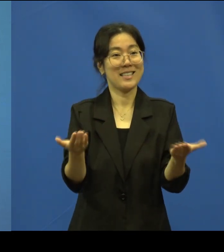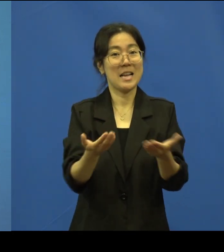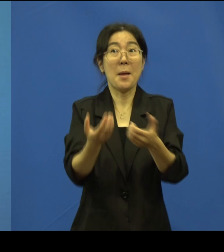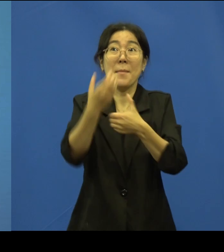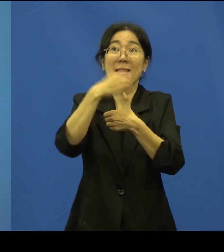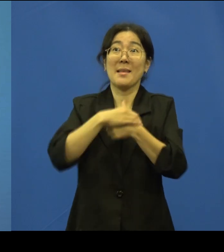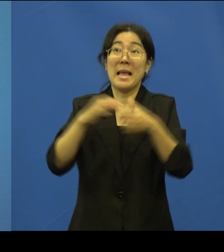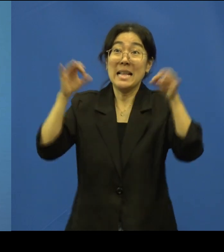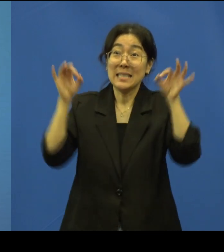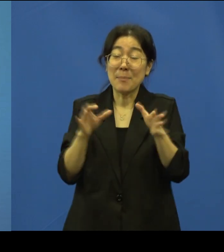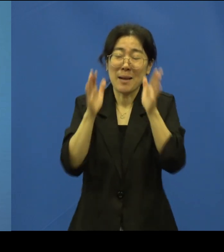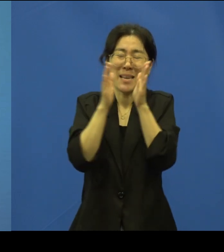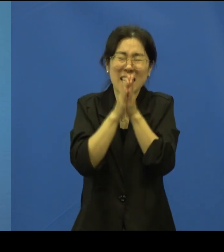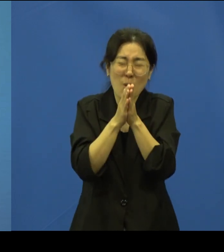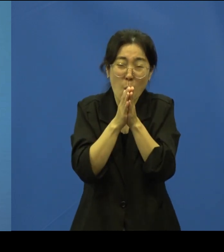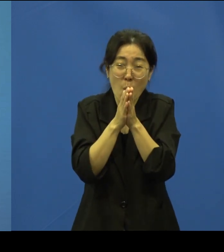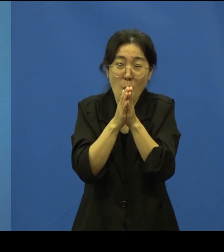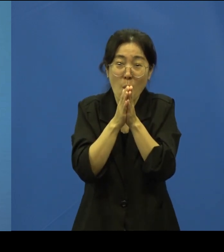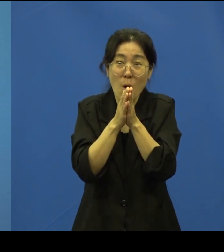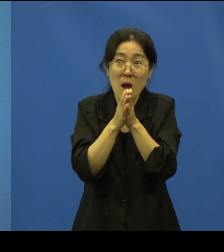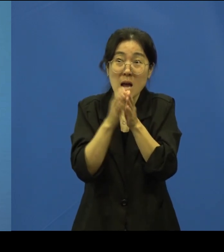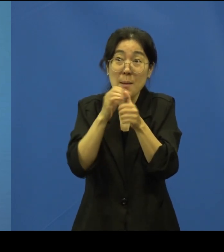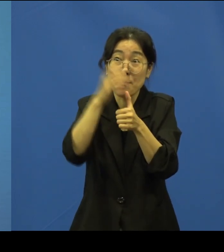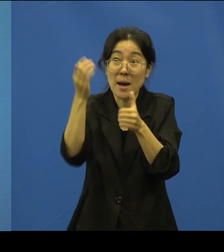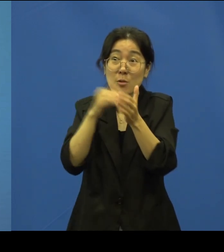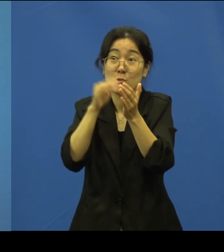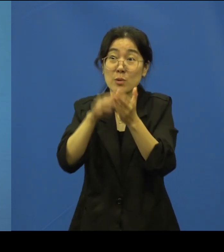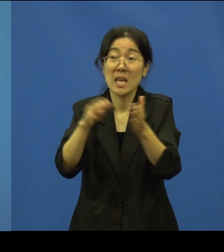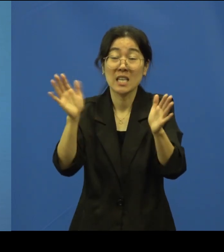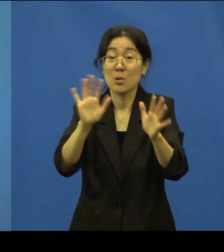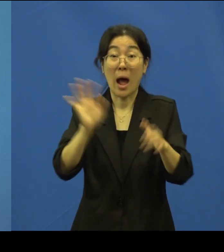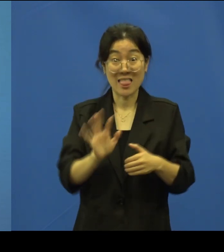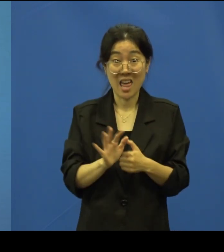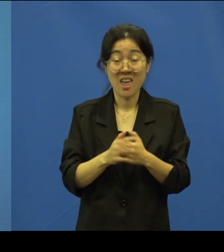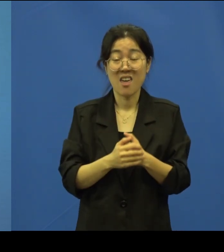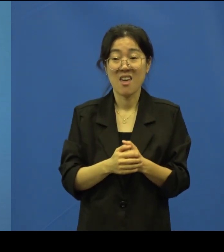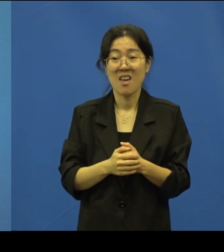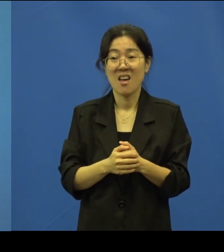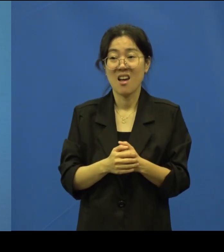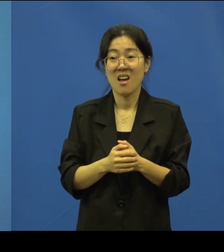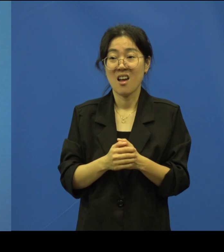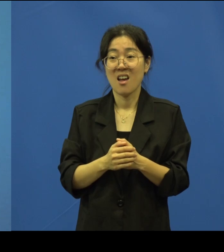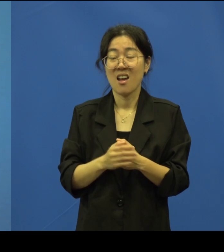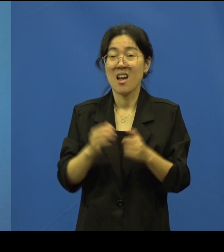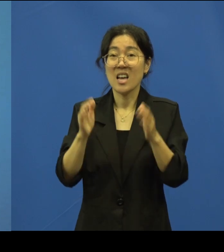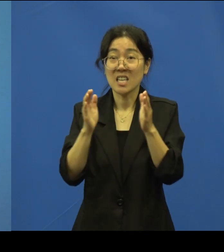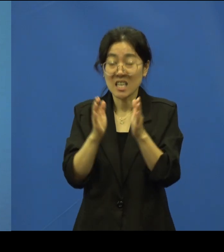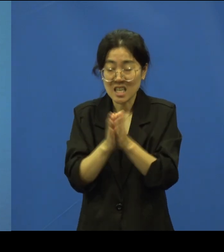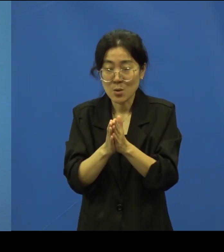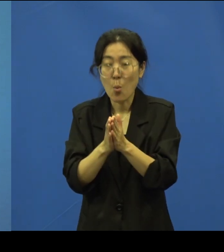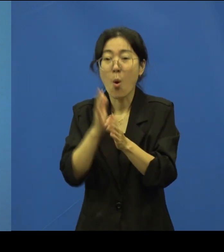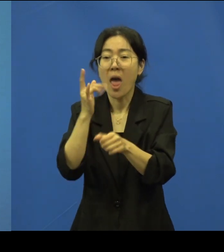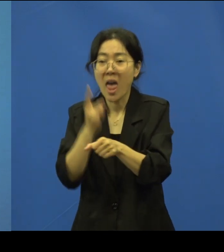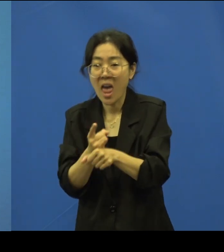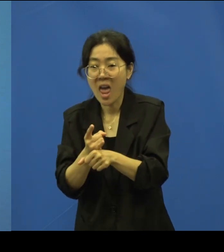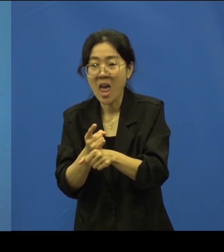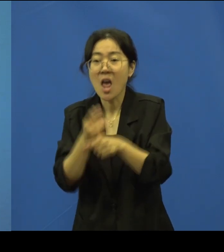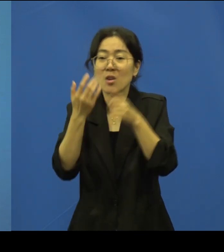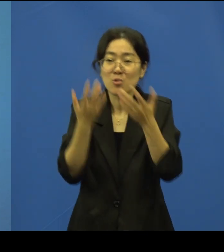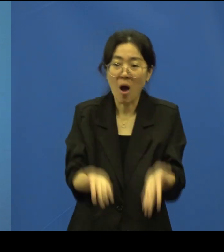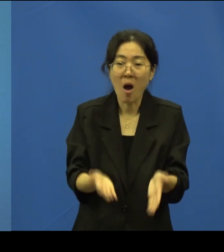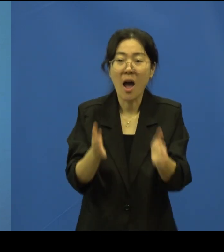기도하고 이러면 누구나 할 수 있어요. 그런데 내 전 생애를 다 들여서